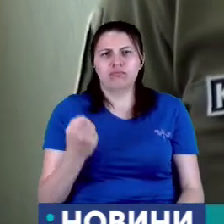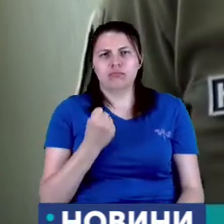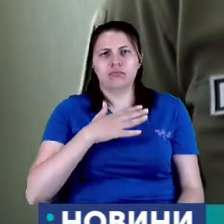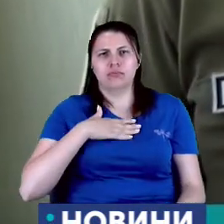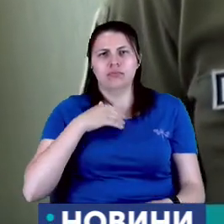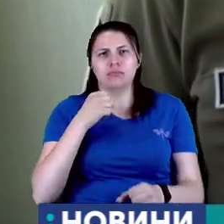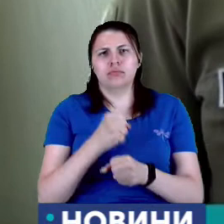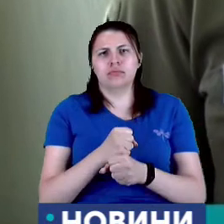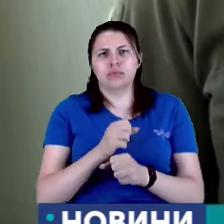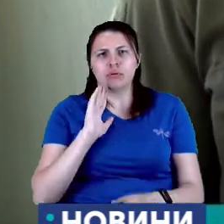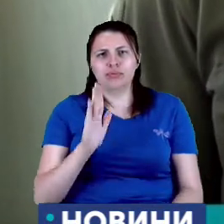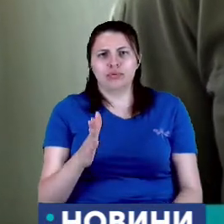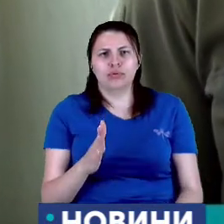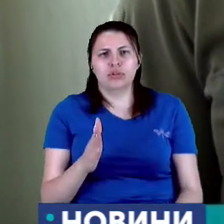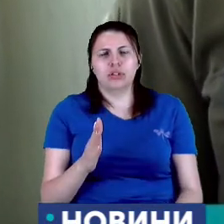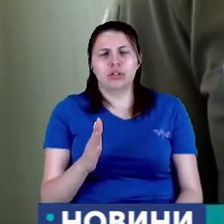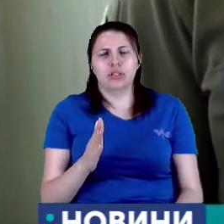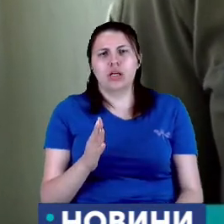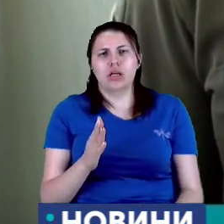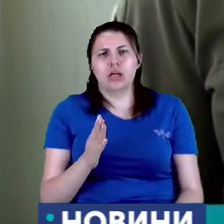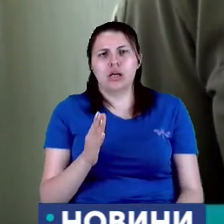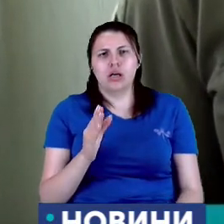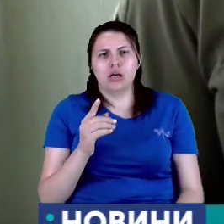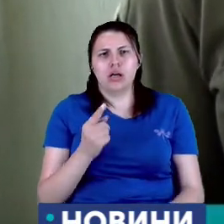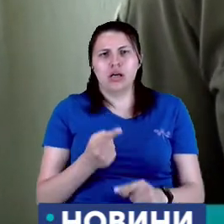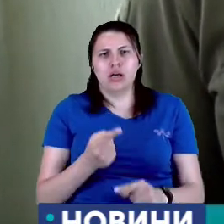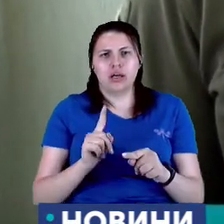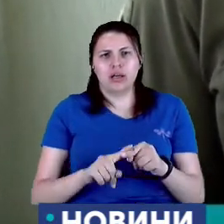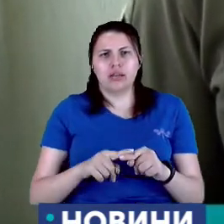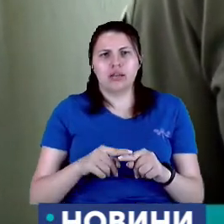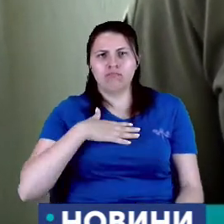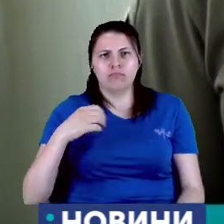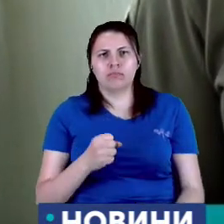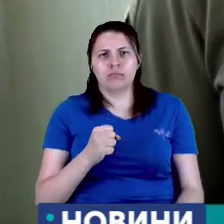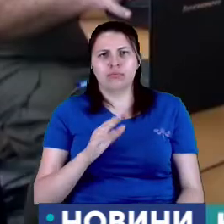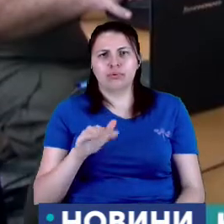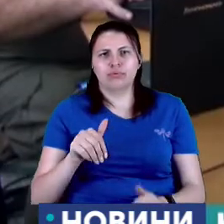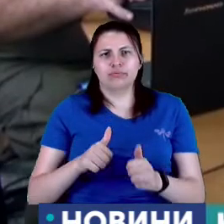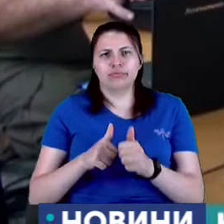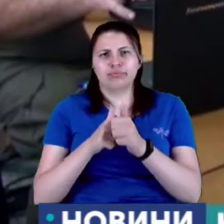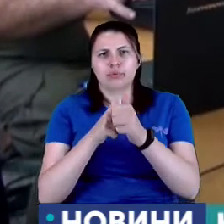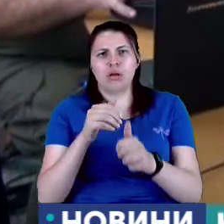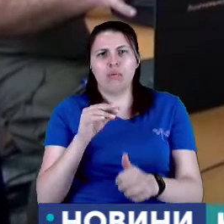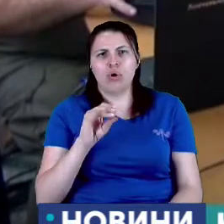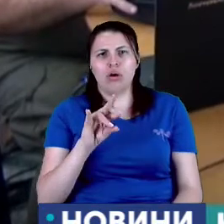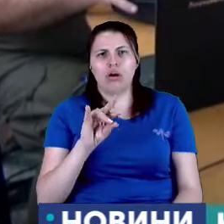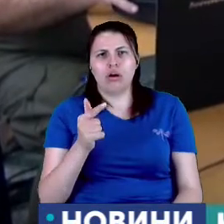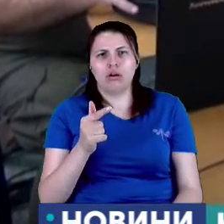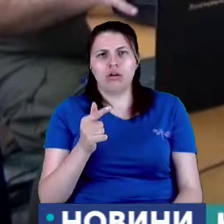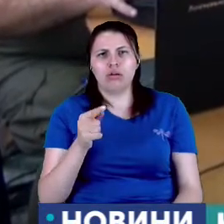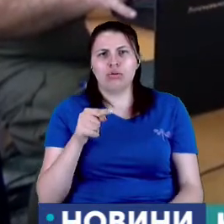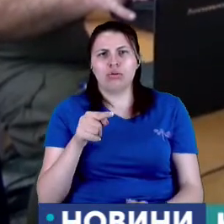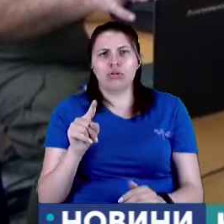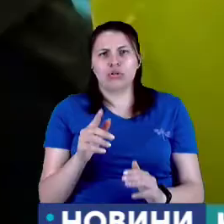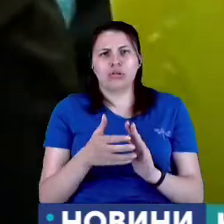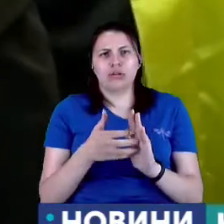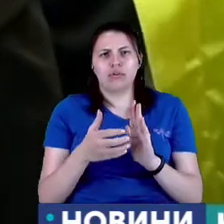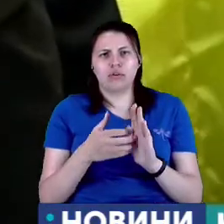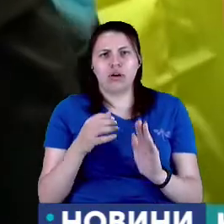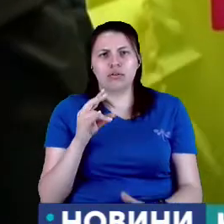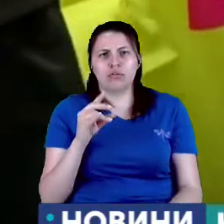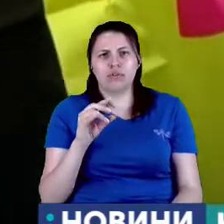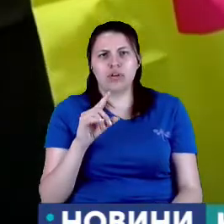високий дух, то цей дух за ним несеться мораль, те, що нам не вистачає. У актовій залі поліклініки для медиків